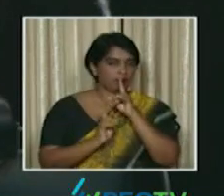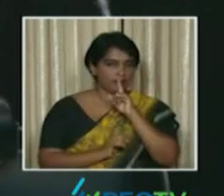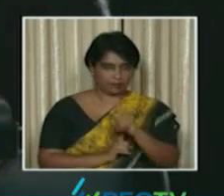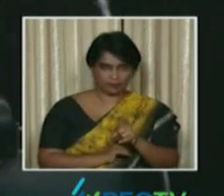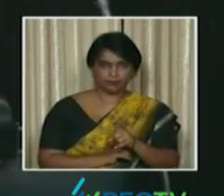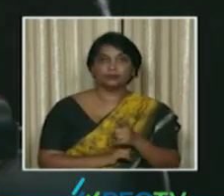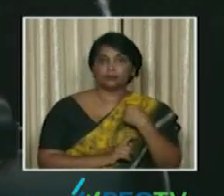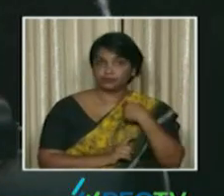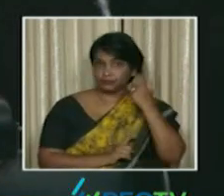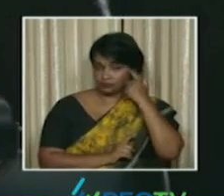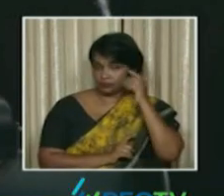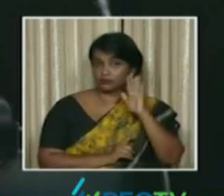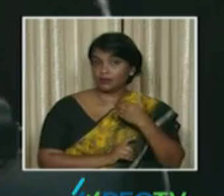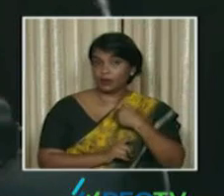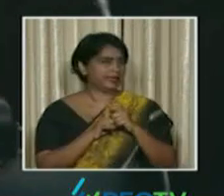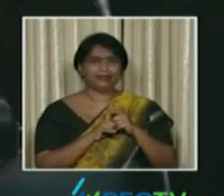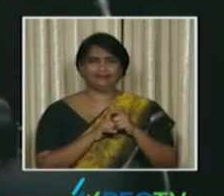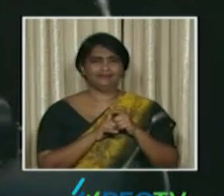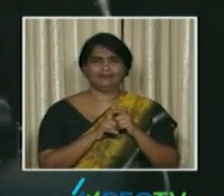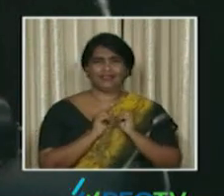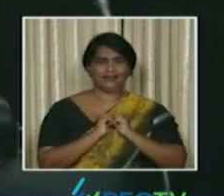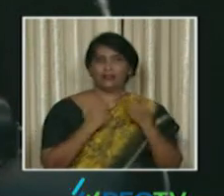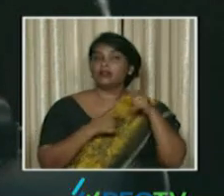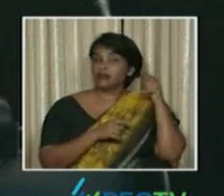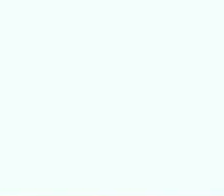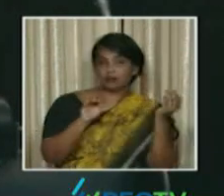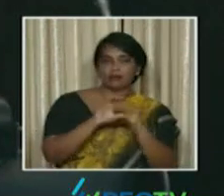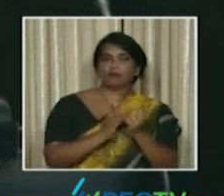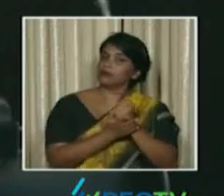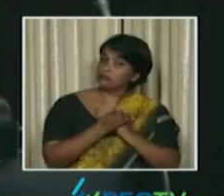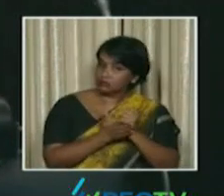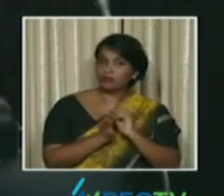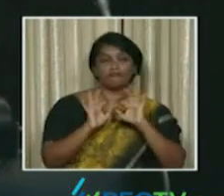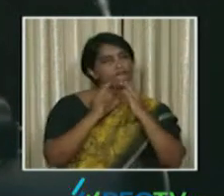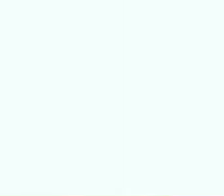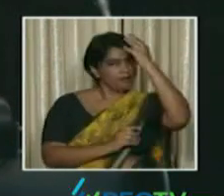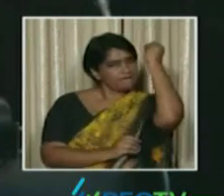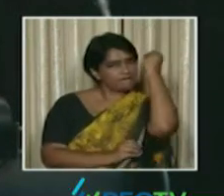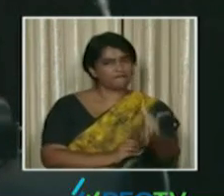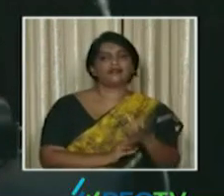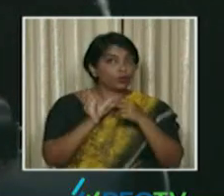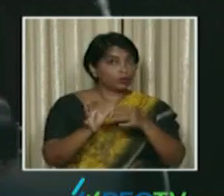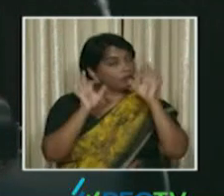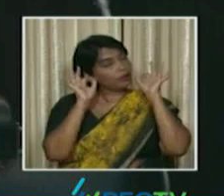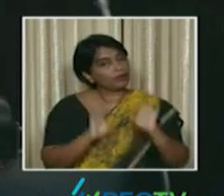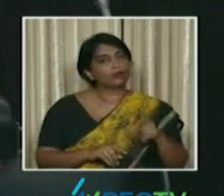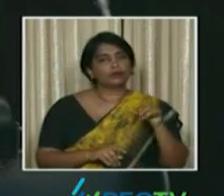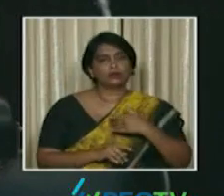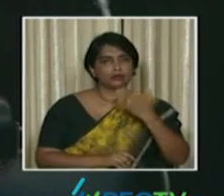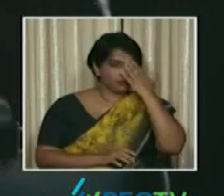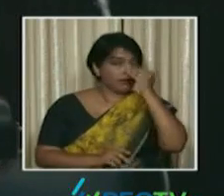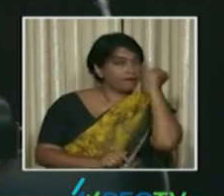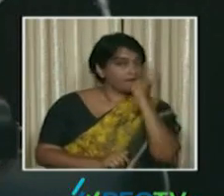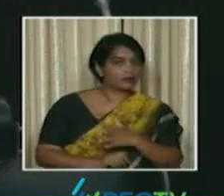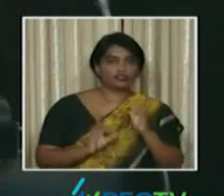කියලා තියෙනවා. සම මතක තියා ගන්න ඕන අපි පැනලා යන්නු නෙමෙයි. මේකට සම්බන්ධ වෙච්ච හැම එකාගෙන් පවුලටම හෙන ගහන්න ඕන අනිවාර්යෙන්. ඒක සාපයක්. කරුණාකරලා අපහාස